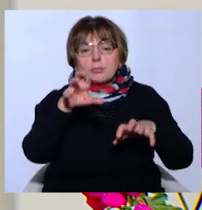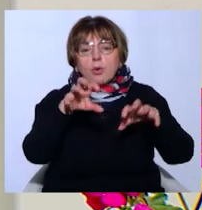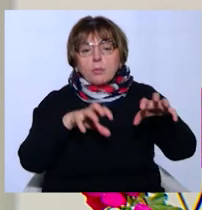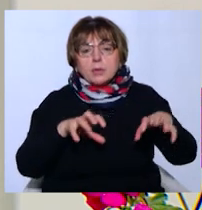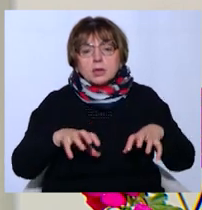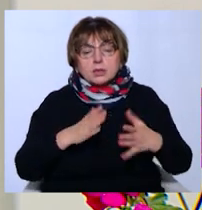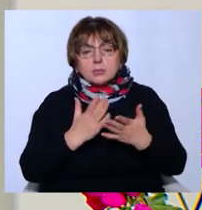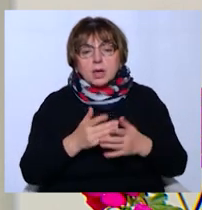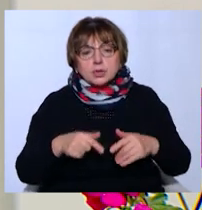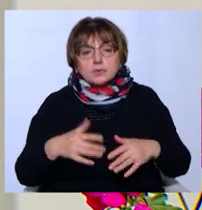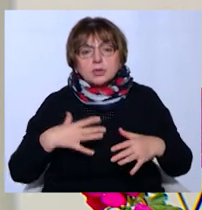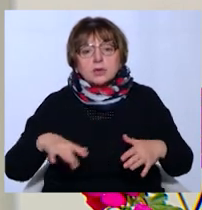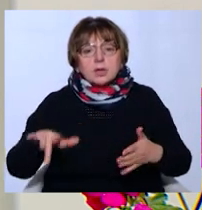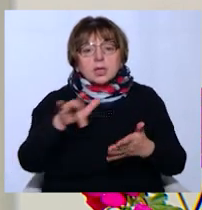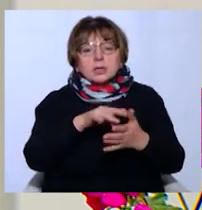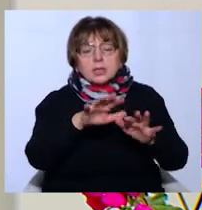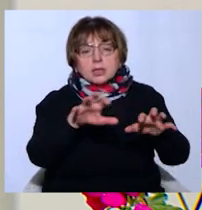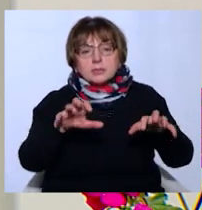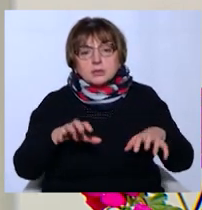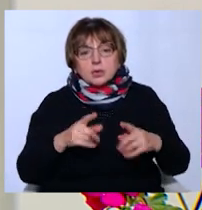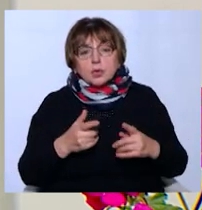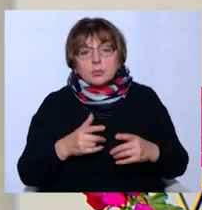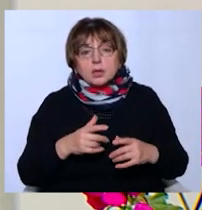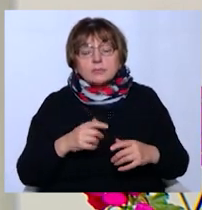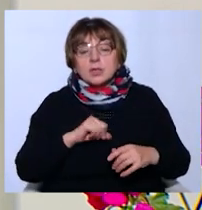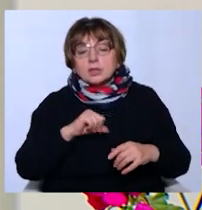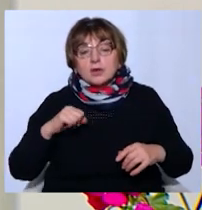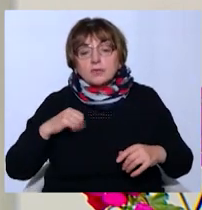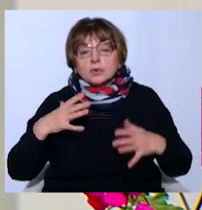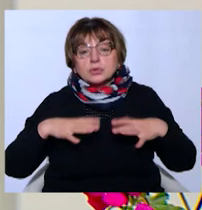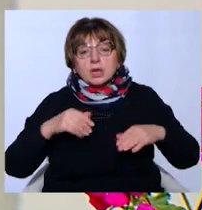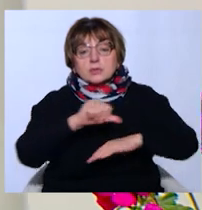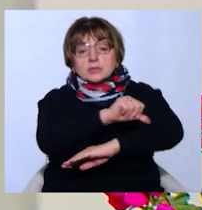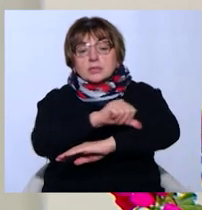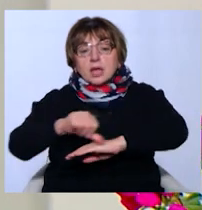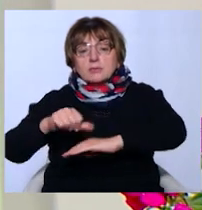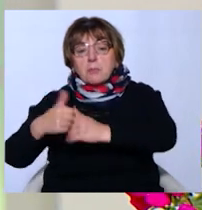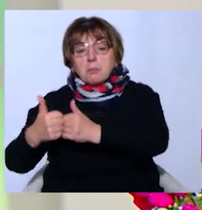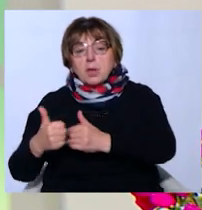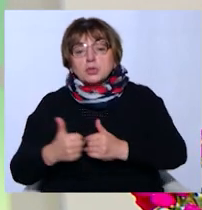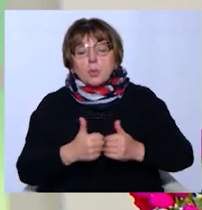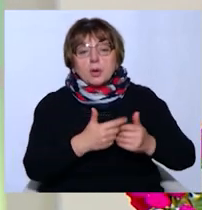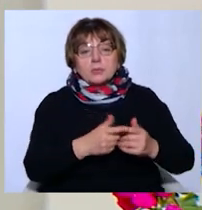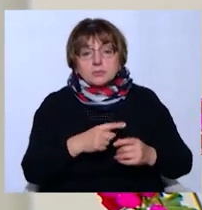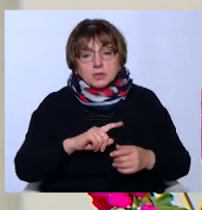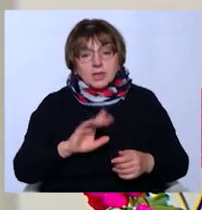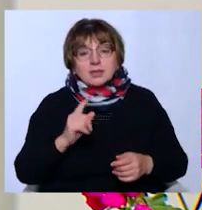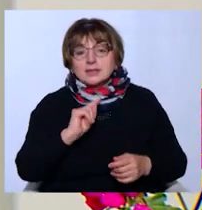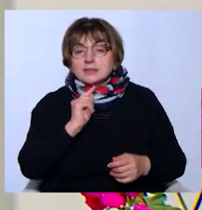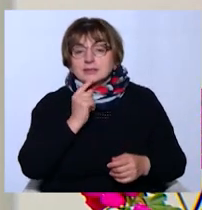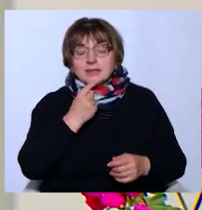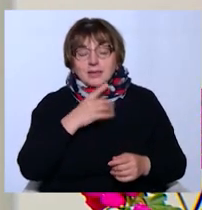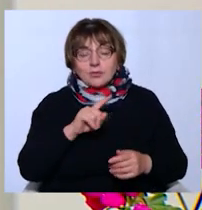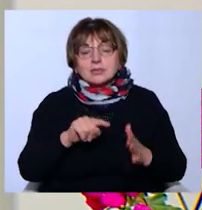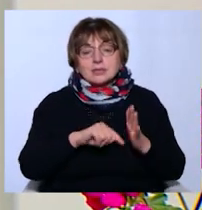ობიექტები მდებარეობს ჩვენი ქვეყნის ტერიტორიაზე და რომელი ქვეყნები ესაზღვრება მას. მე ვფიქრობ, თქვენ არ გაგიჭირდათ ამ